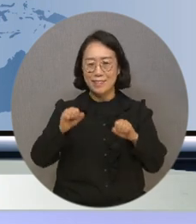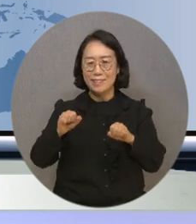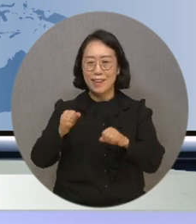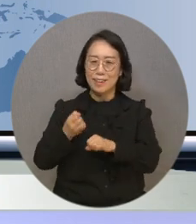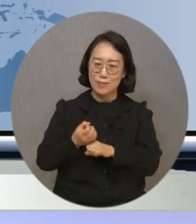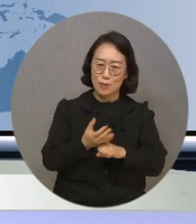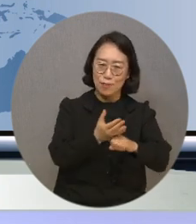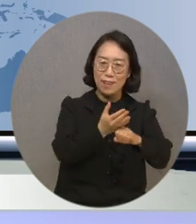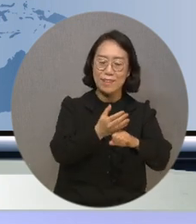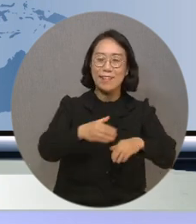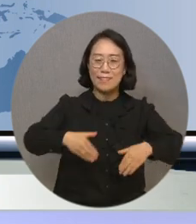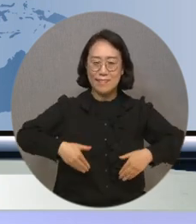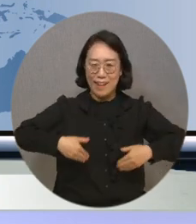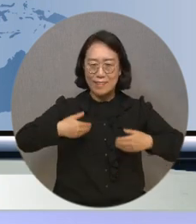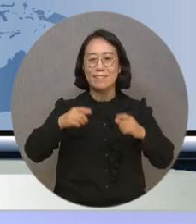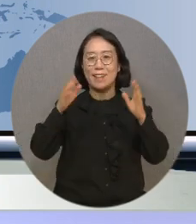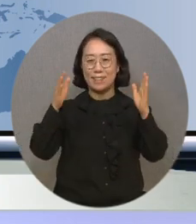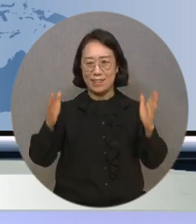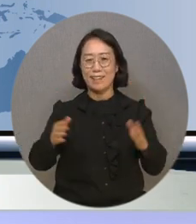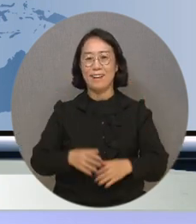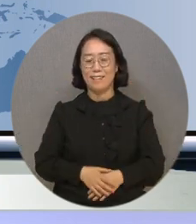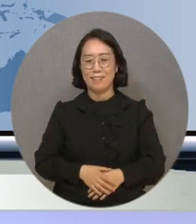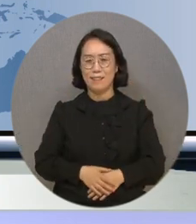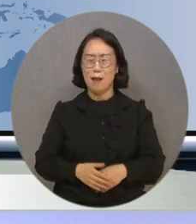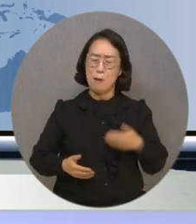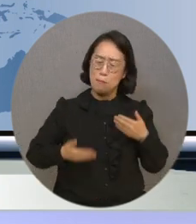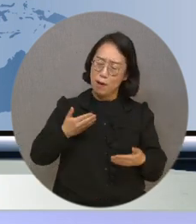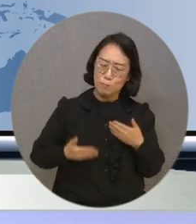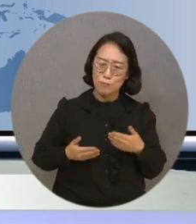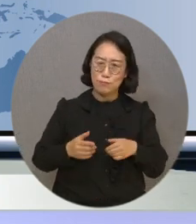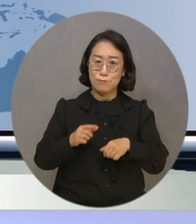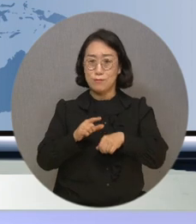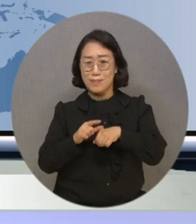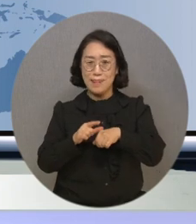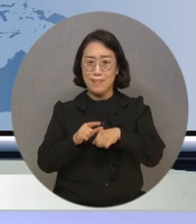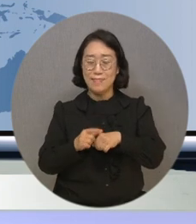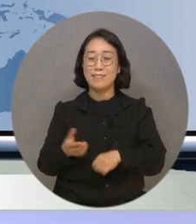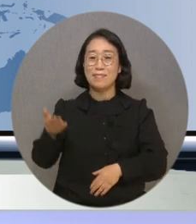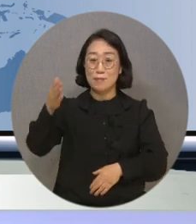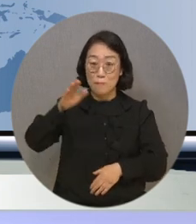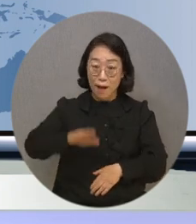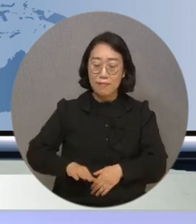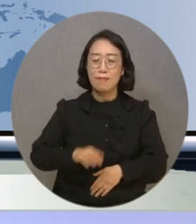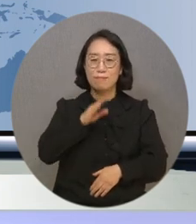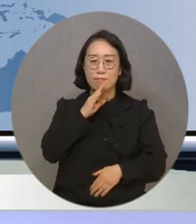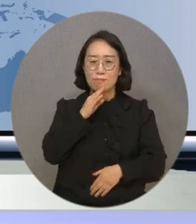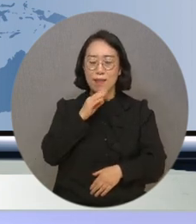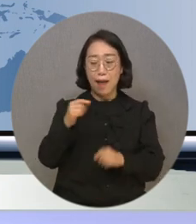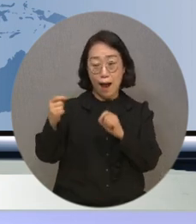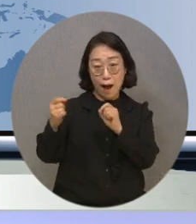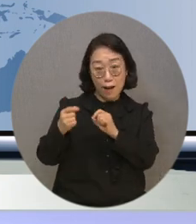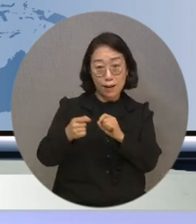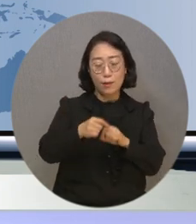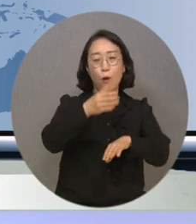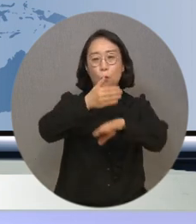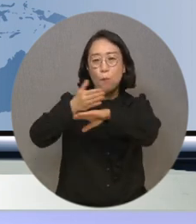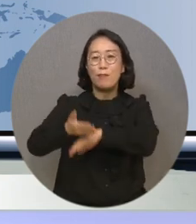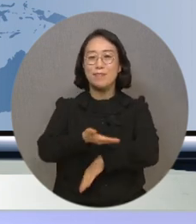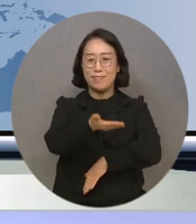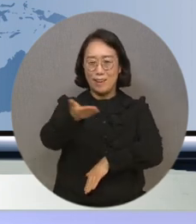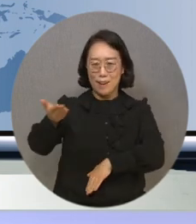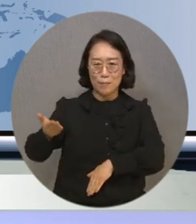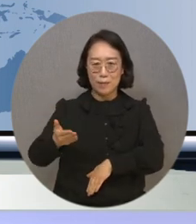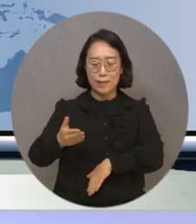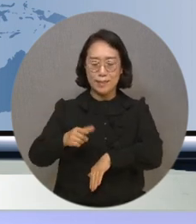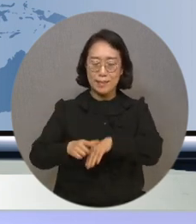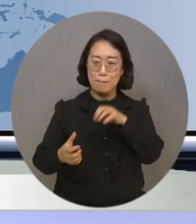전할 수 있는 달이기도 합니다 바쁘다는 핑계로 가깝지만 멀리 있는 것처럼 느껴지는 고마운 분들에게 잠시